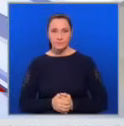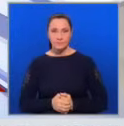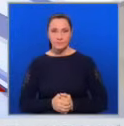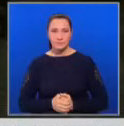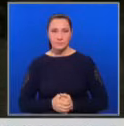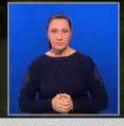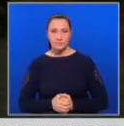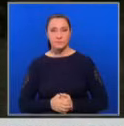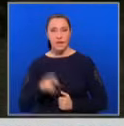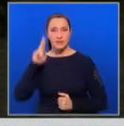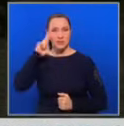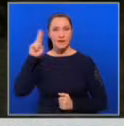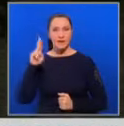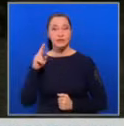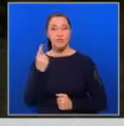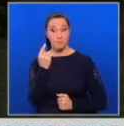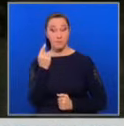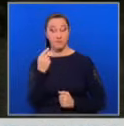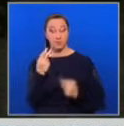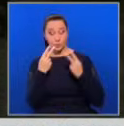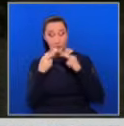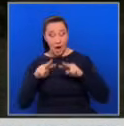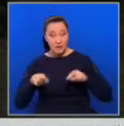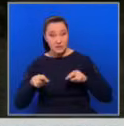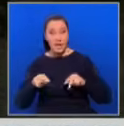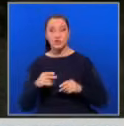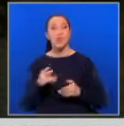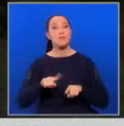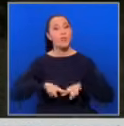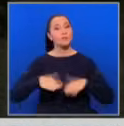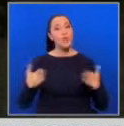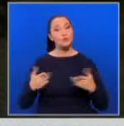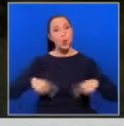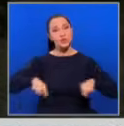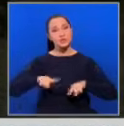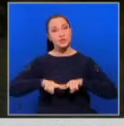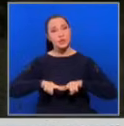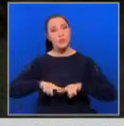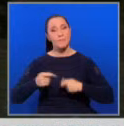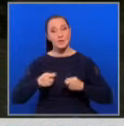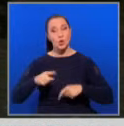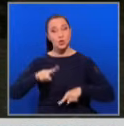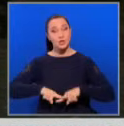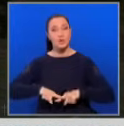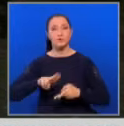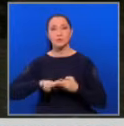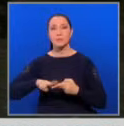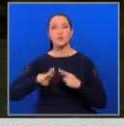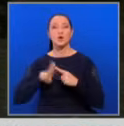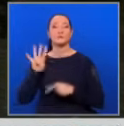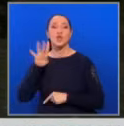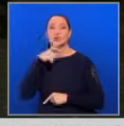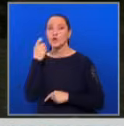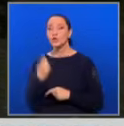тема здравейте при първото разглеждане на делото окръжен съд пазарджик осъди владимир панайотов на